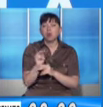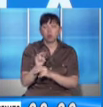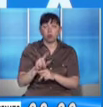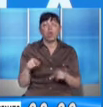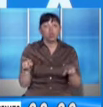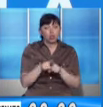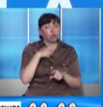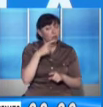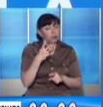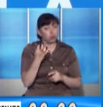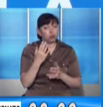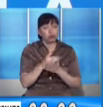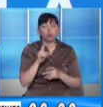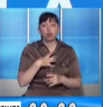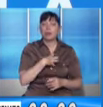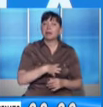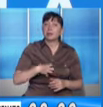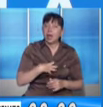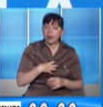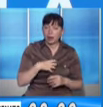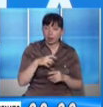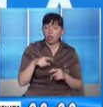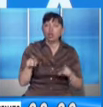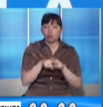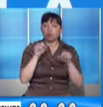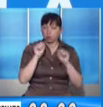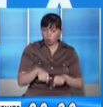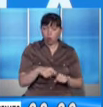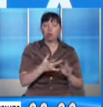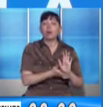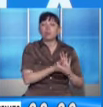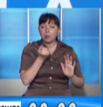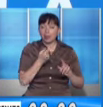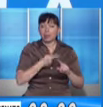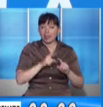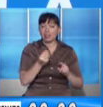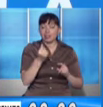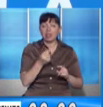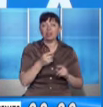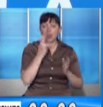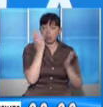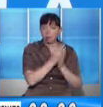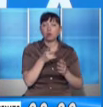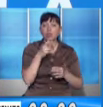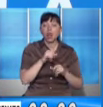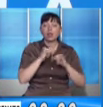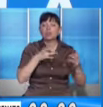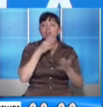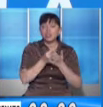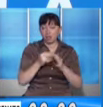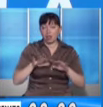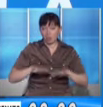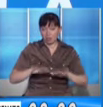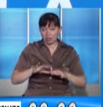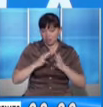Totodată se menționează că primăriile vor putea accesa aceste fonduri direct pentru dezvoltarea comunităților.